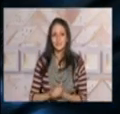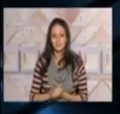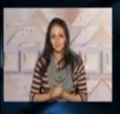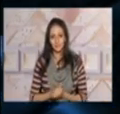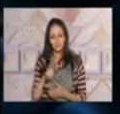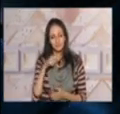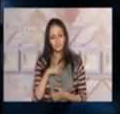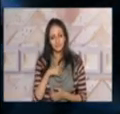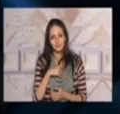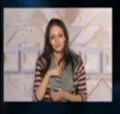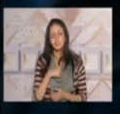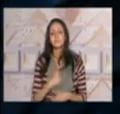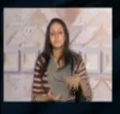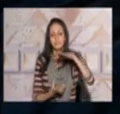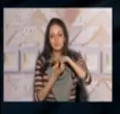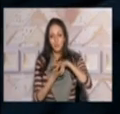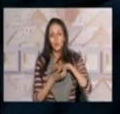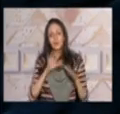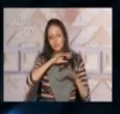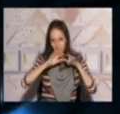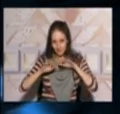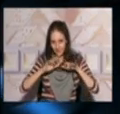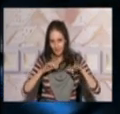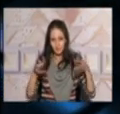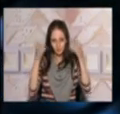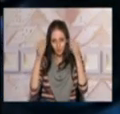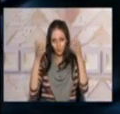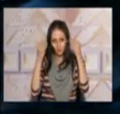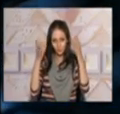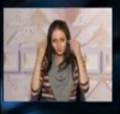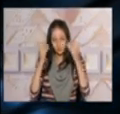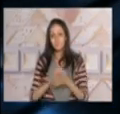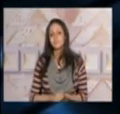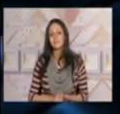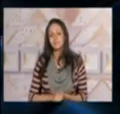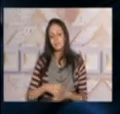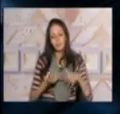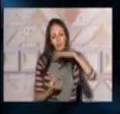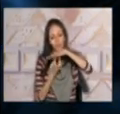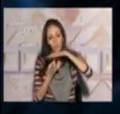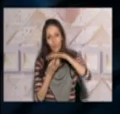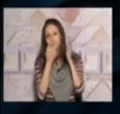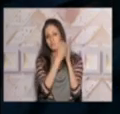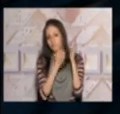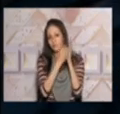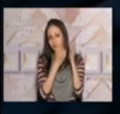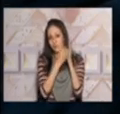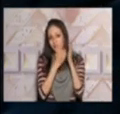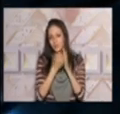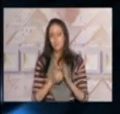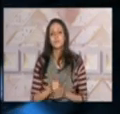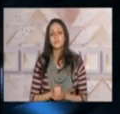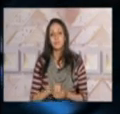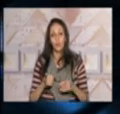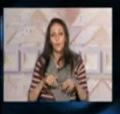احافظ كمان يعني كليه الحاسبات والمعلومات جامعه عين شمس المركز الاول، كليه الاقتصاد والعلوم السياسيه المركز الثاني، اعتقد كليه الهندسه جامعه القاهره